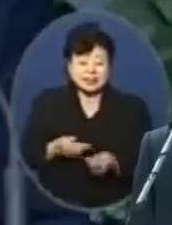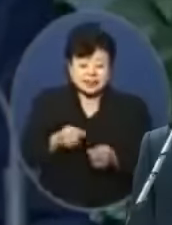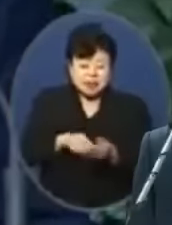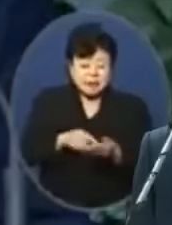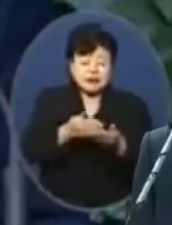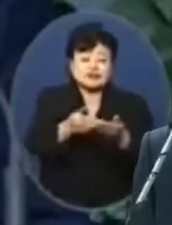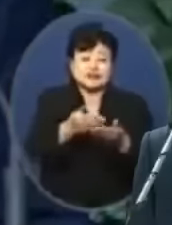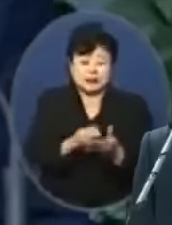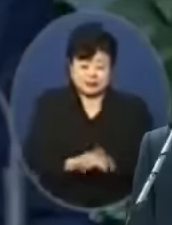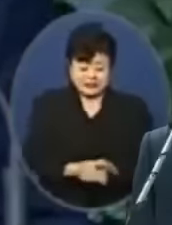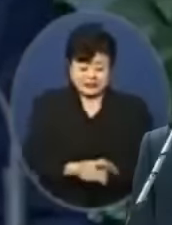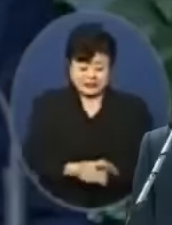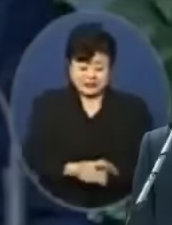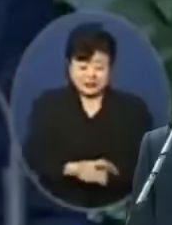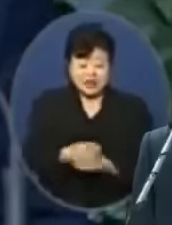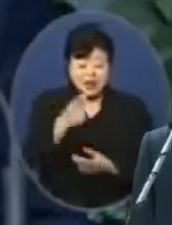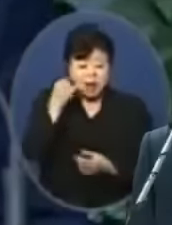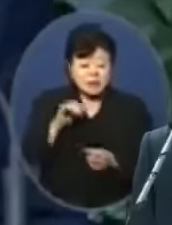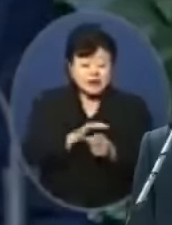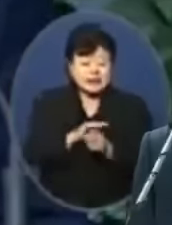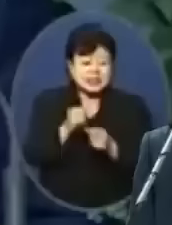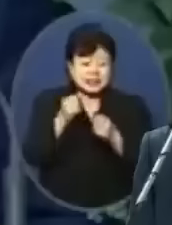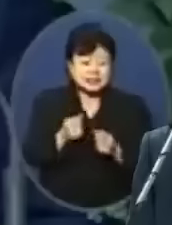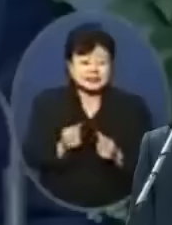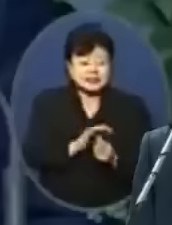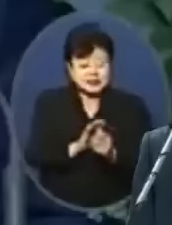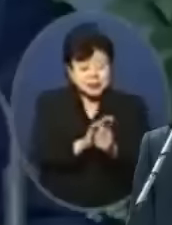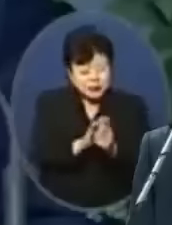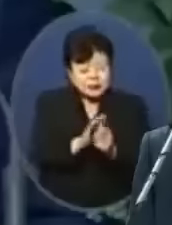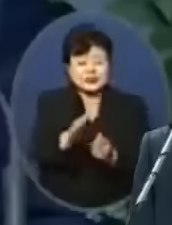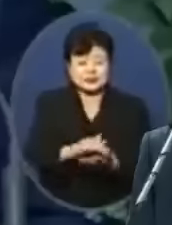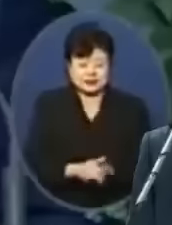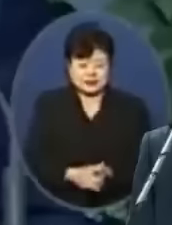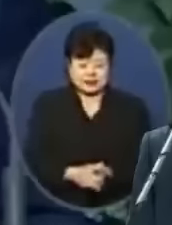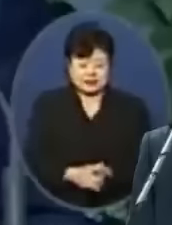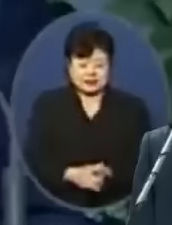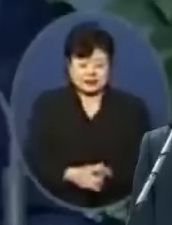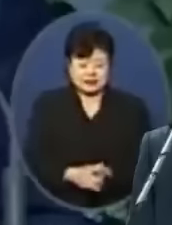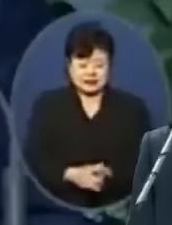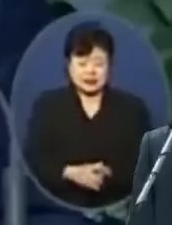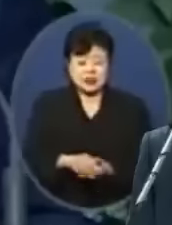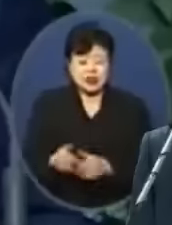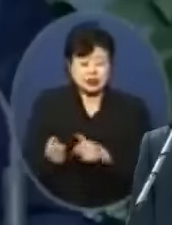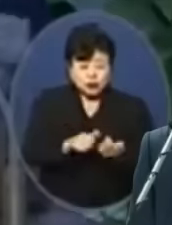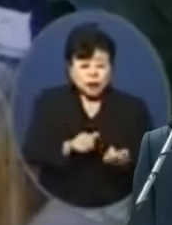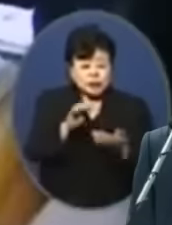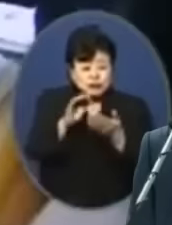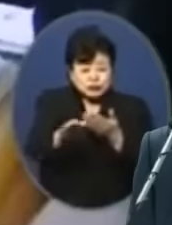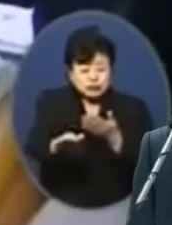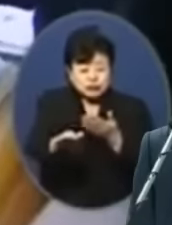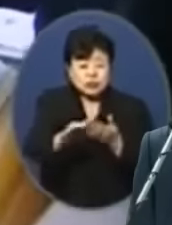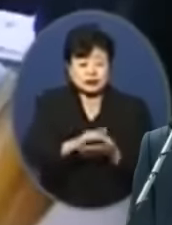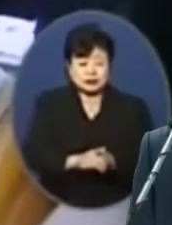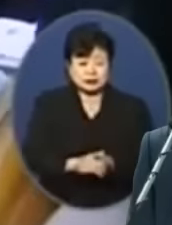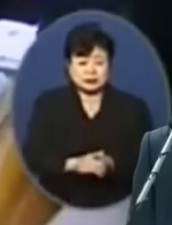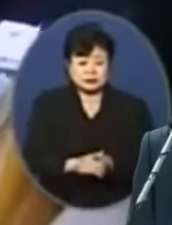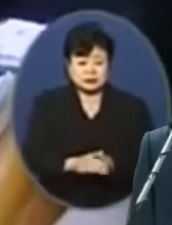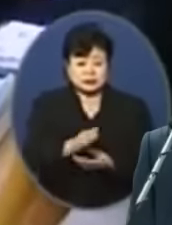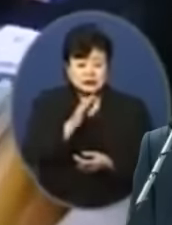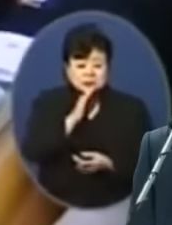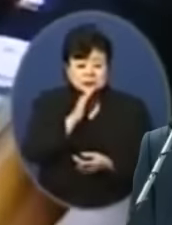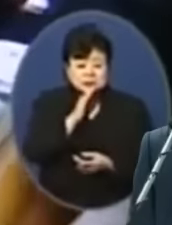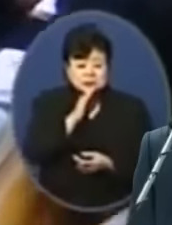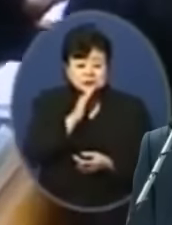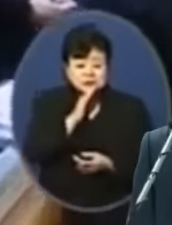하세요. 어머니 살아신 제 섬기기를 다하여라. 돌아간 후면 탄식한들